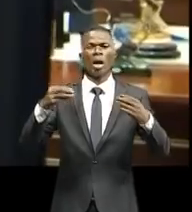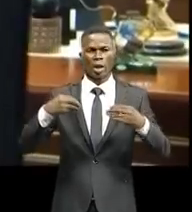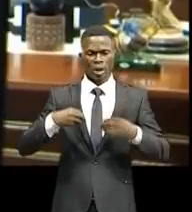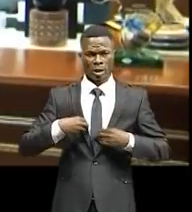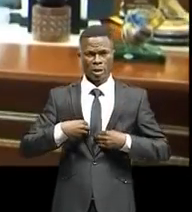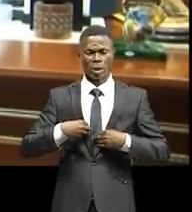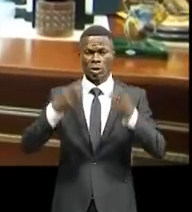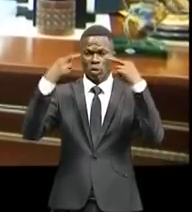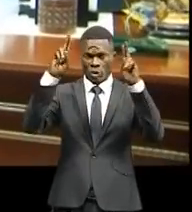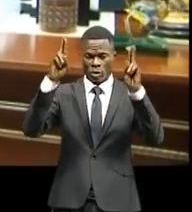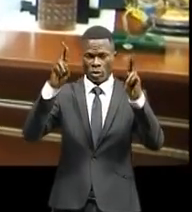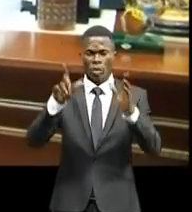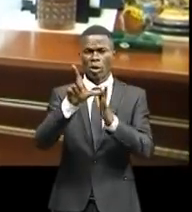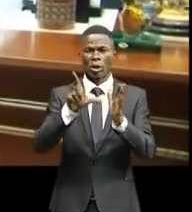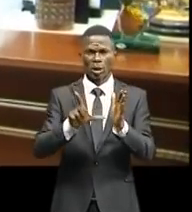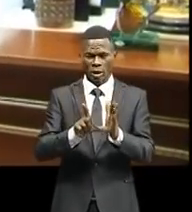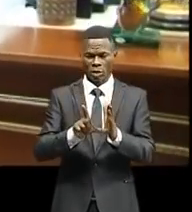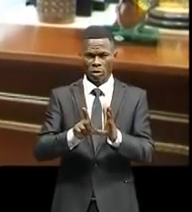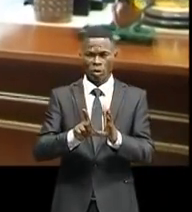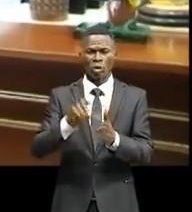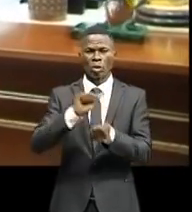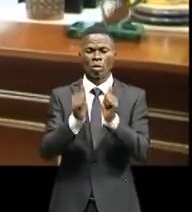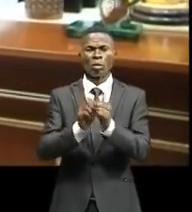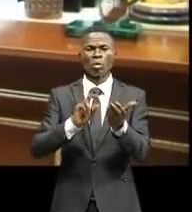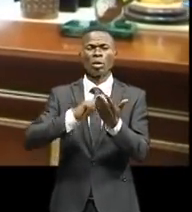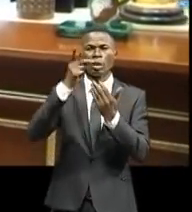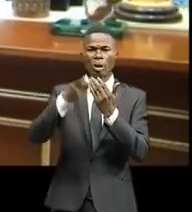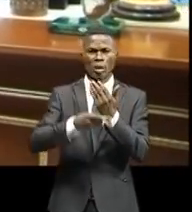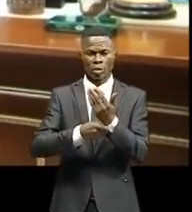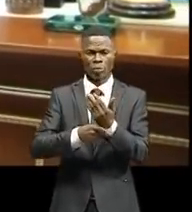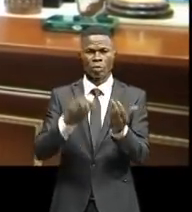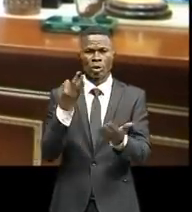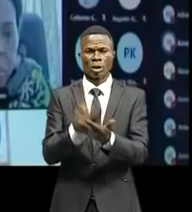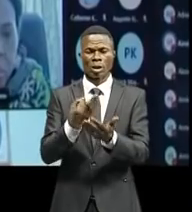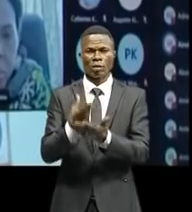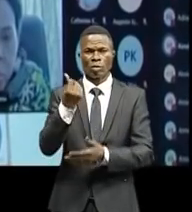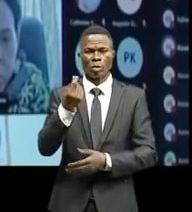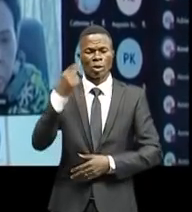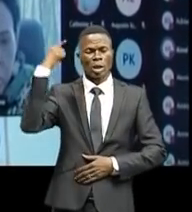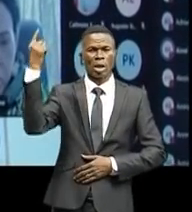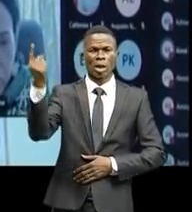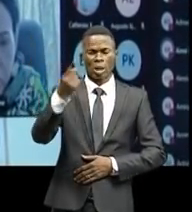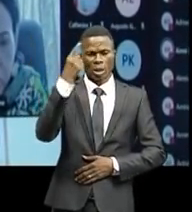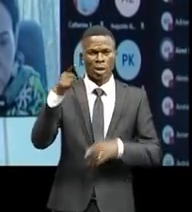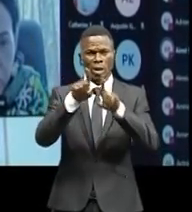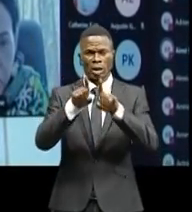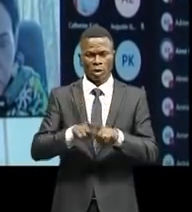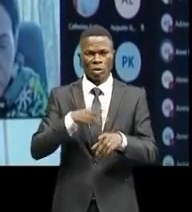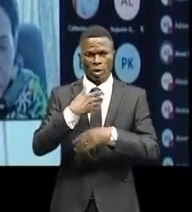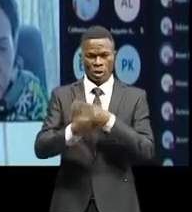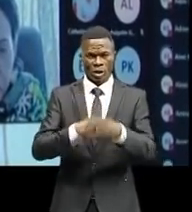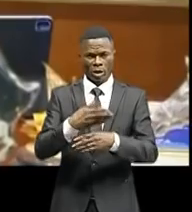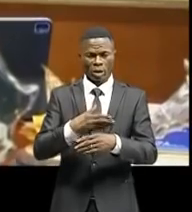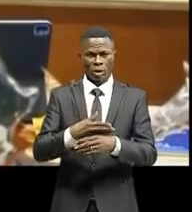l'atteinte des cibles et des critères quantitatifs du programme avec le Fonds monétaire international, ainsi que la réalisation